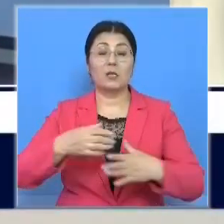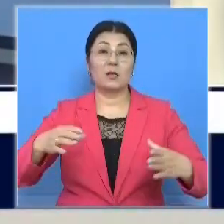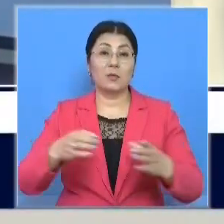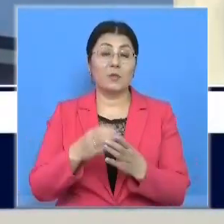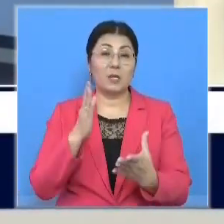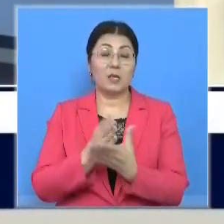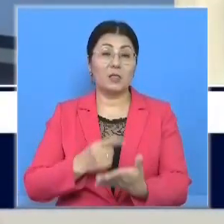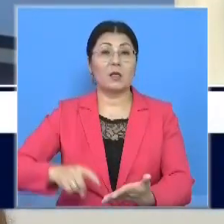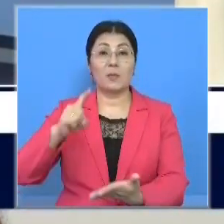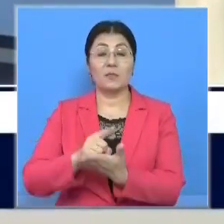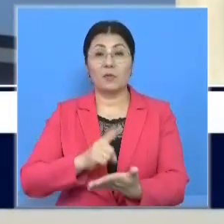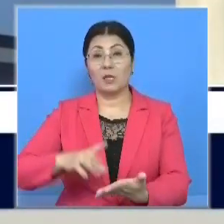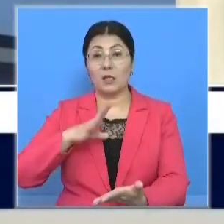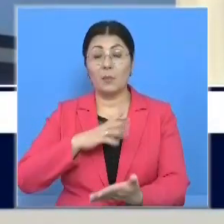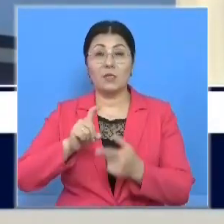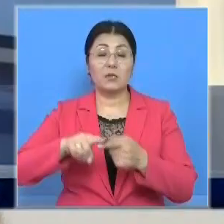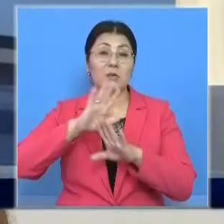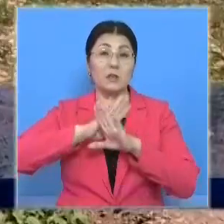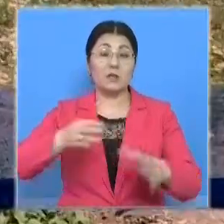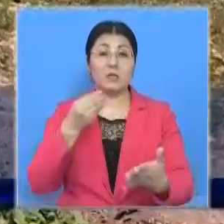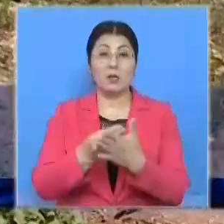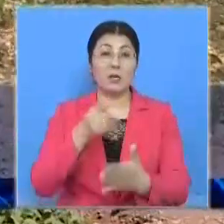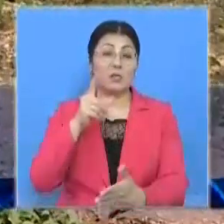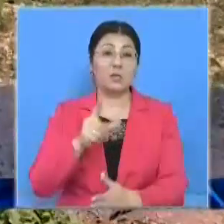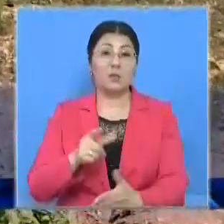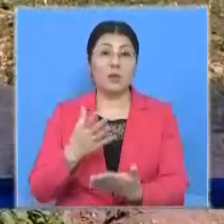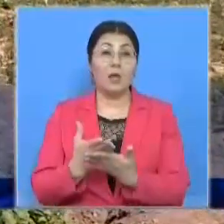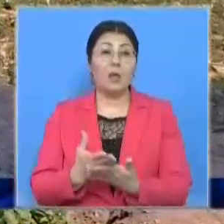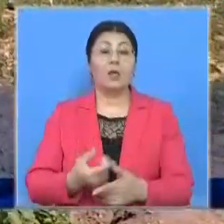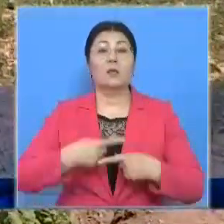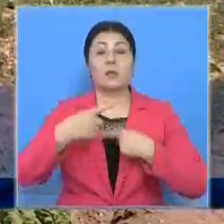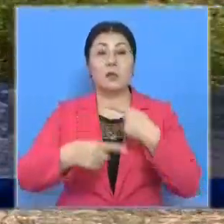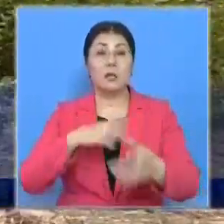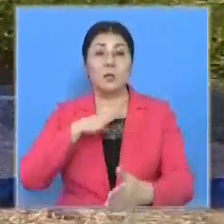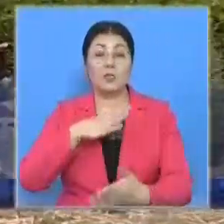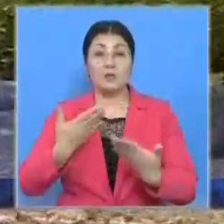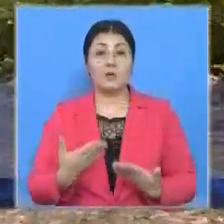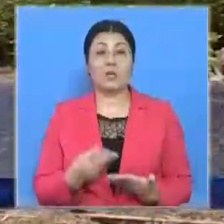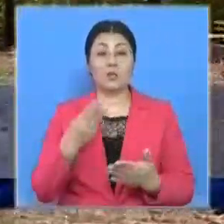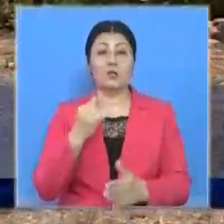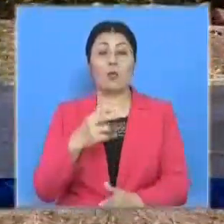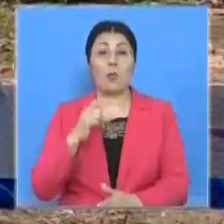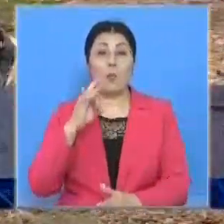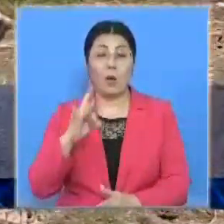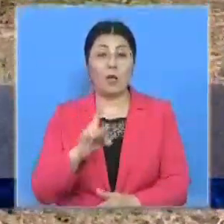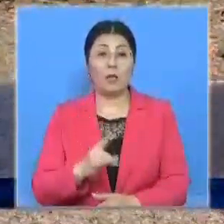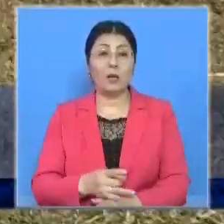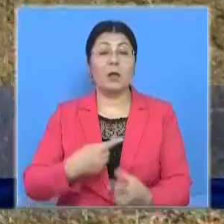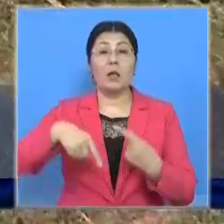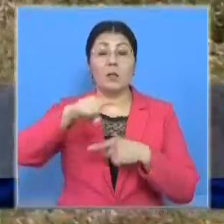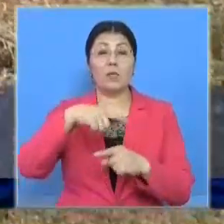ними обязательно должны быть независимые оценщики. Далее члены экспедиции посетили жителя Шубаркутовского сельского округа Асхата